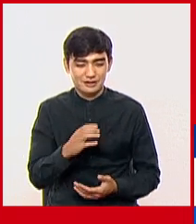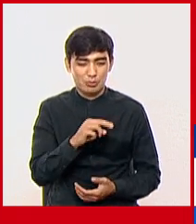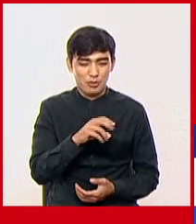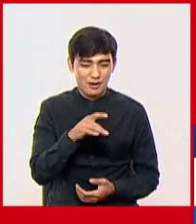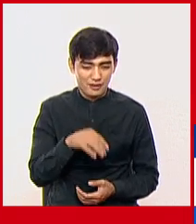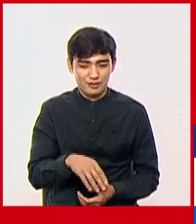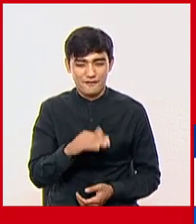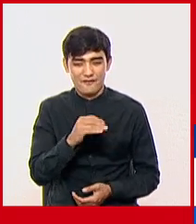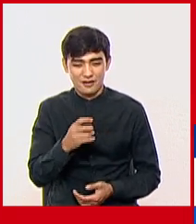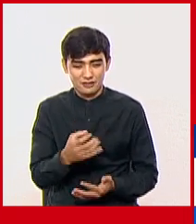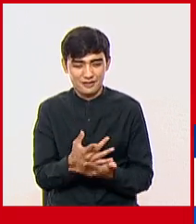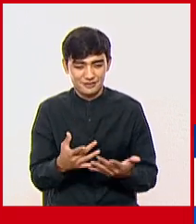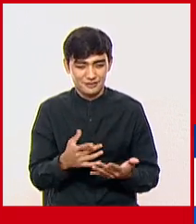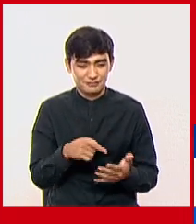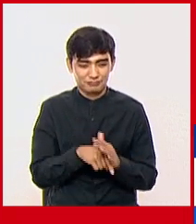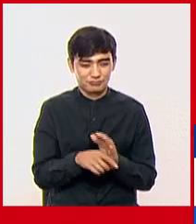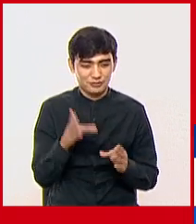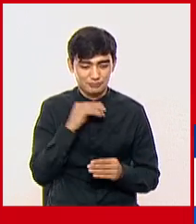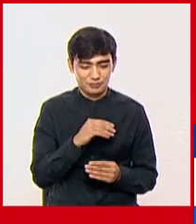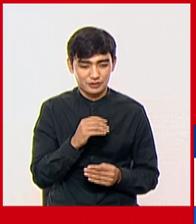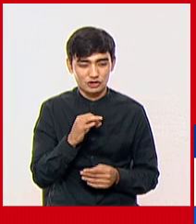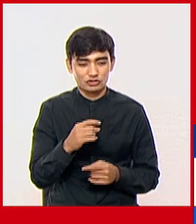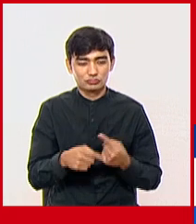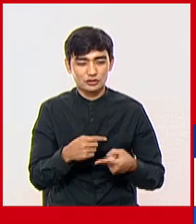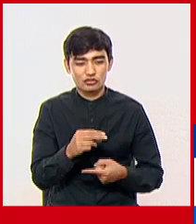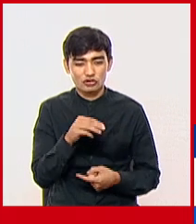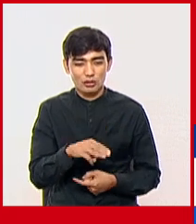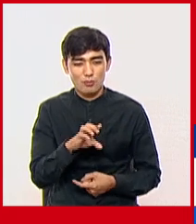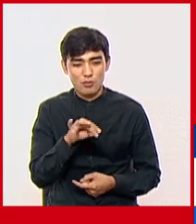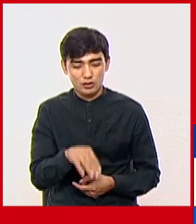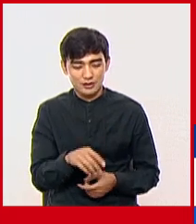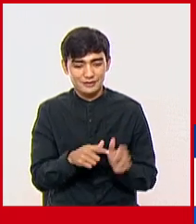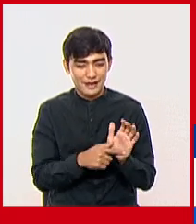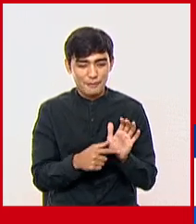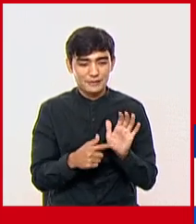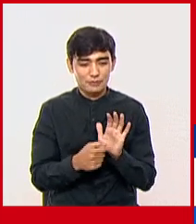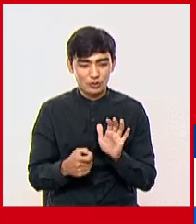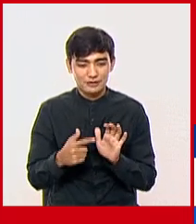Sprite на сайте extrazone.com или через чат-бот по номеру